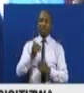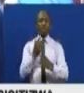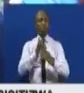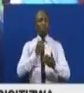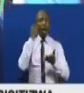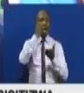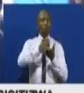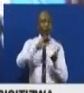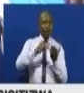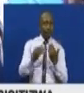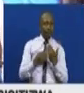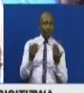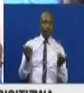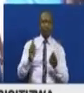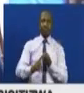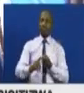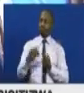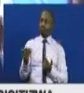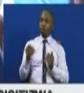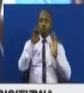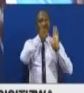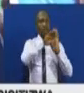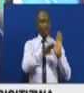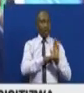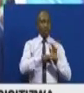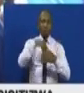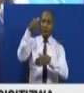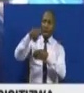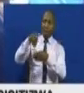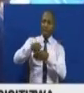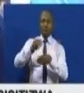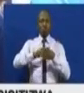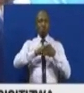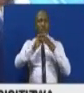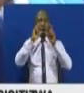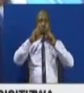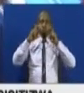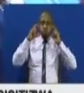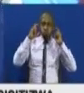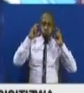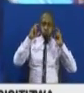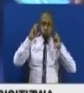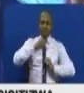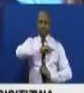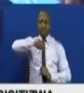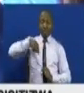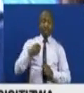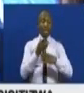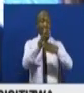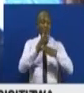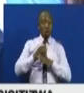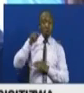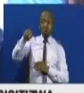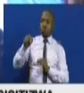Ya, utaratibu wa abiria kutumia barakoa sisi kama kampuni ni utaratibu kwanza